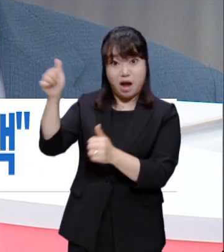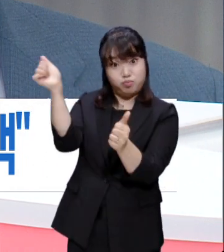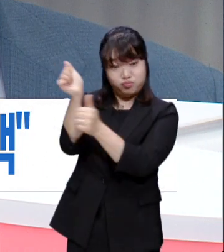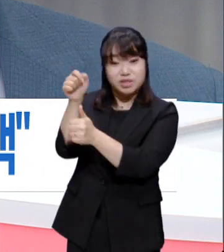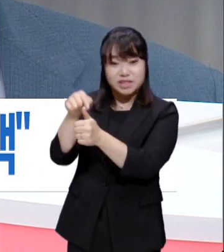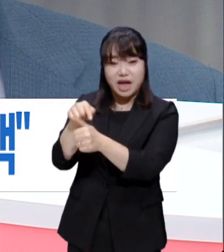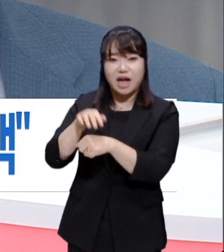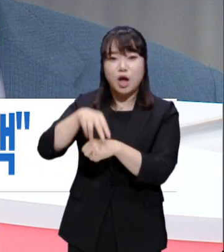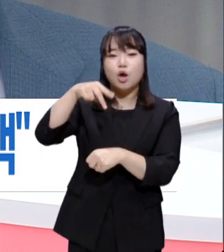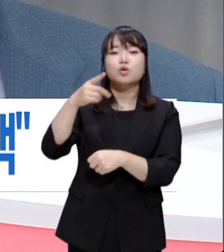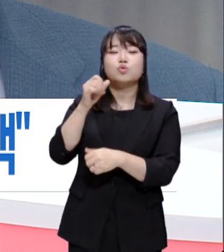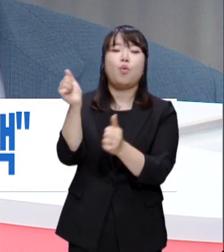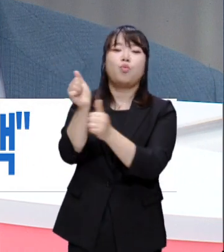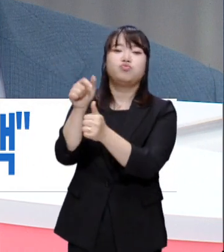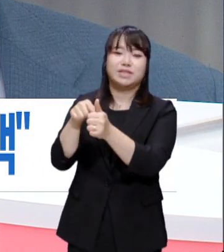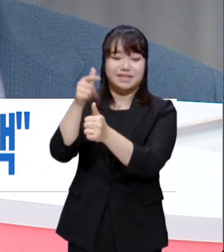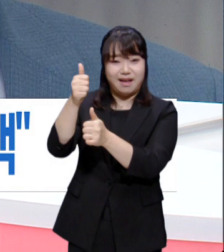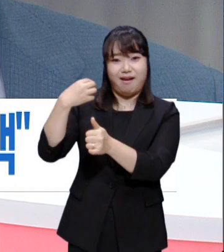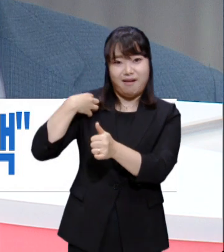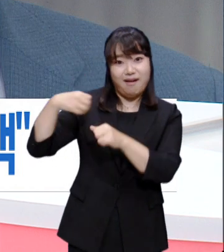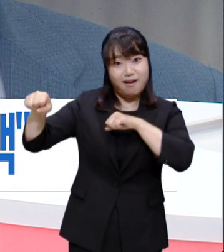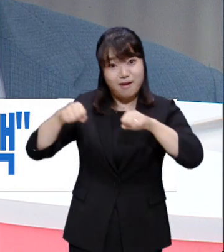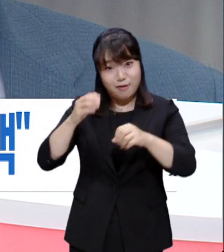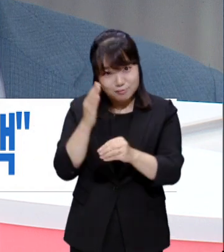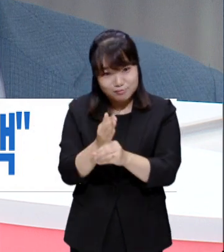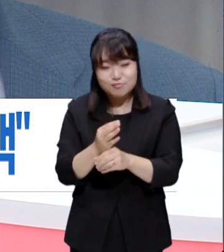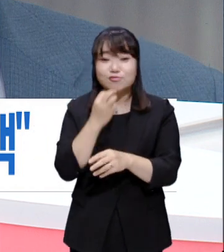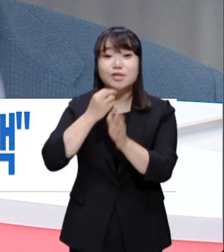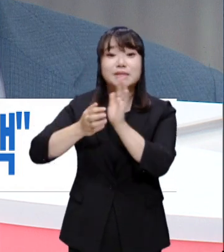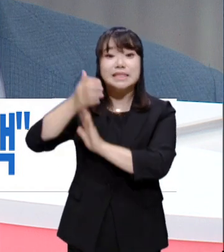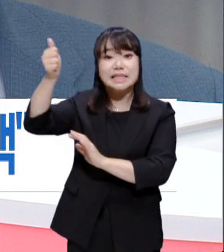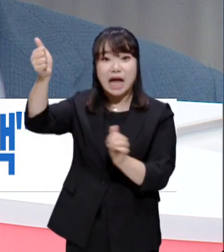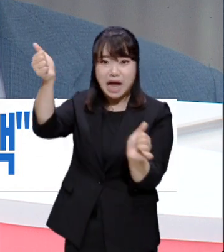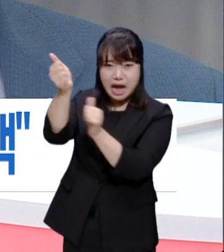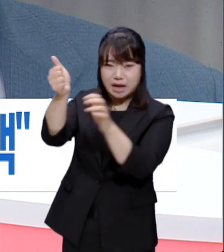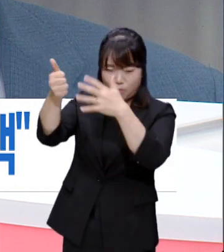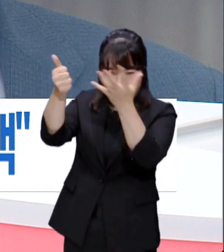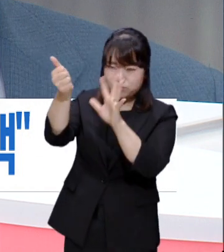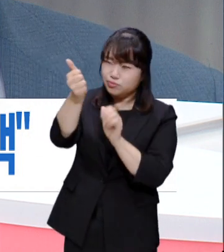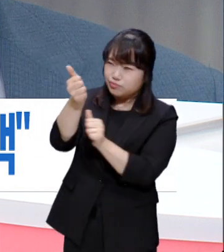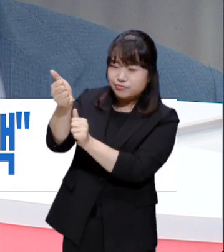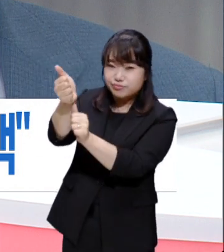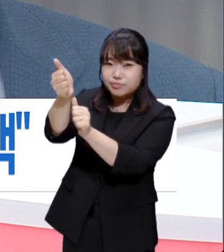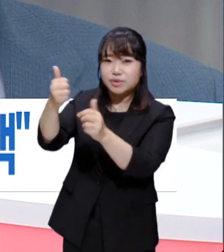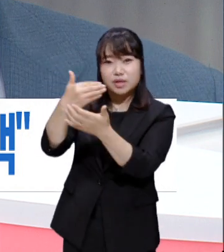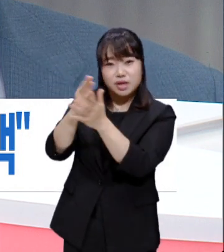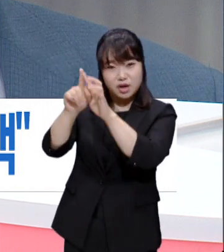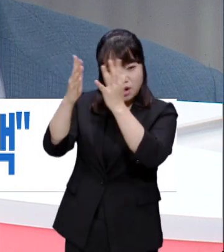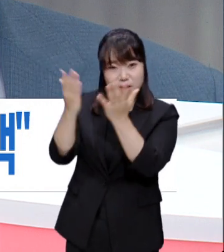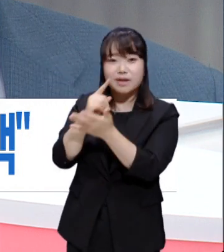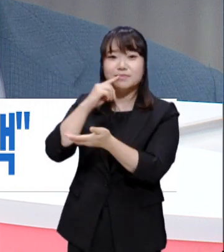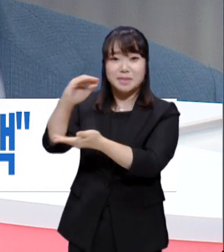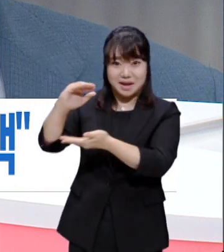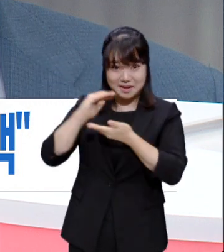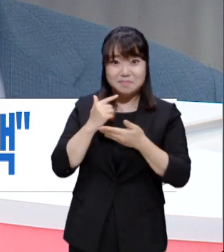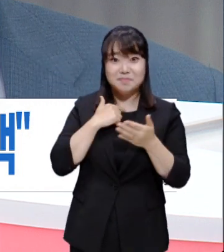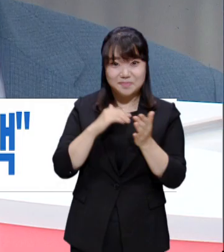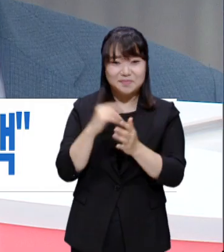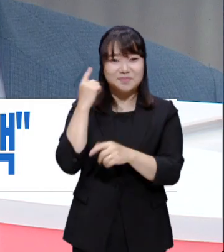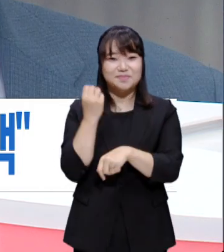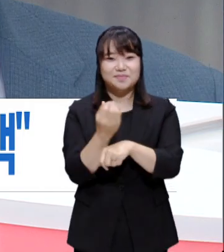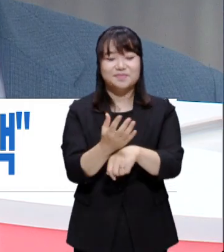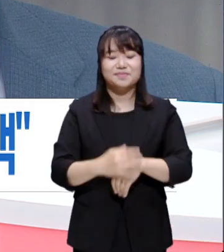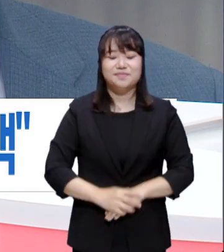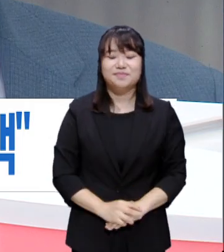송주범 정무부시장이 그 업무를 수행하고 있는데 이 서울시장의 전반적인 방향에 대해 여러 이야기를 들어봤습니다. 계속해서